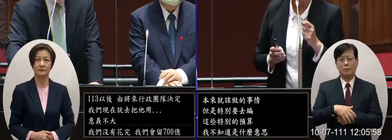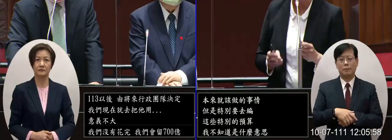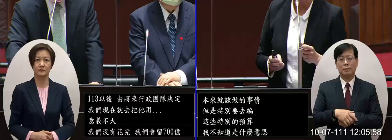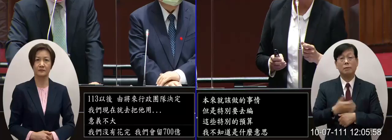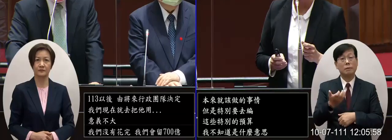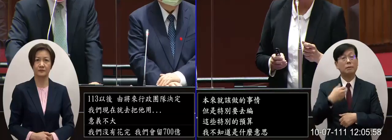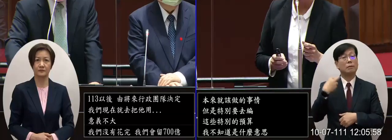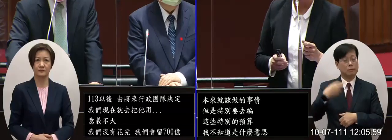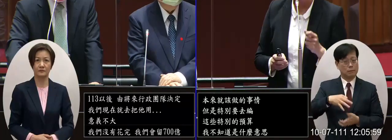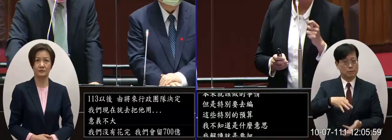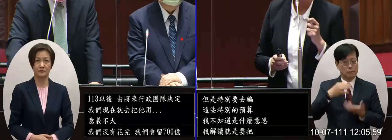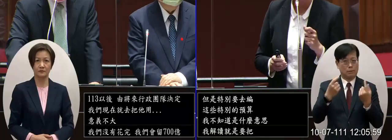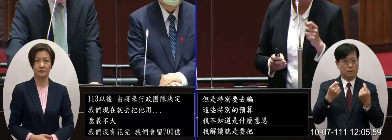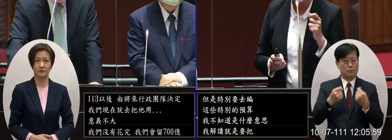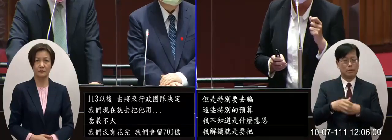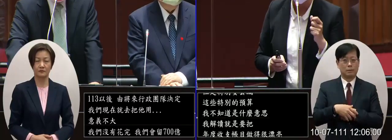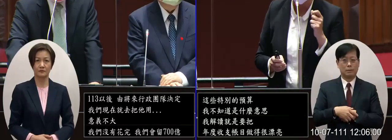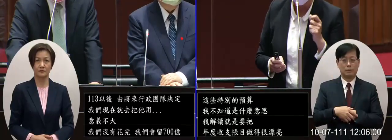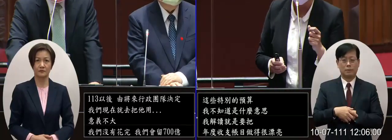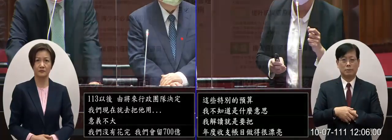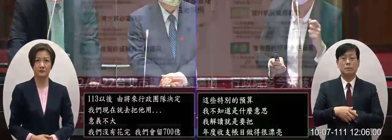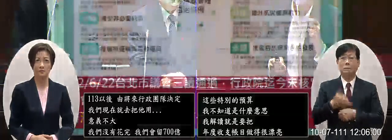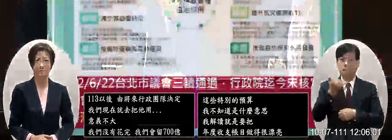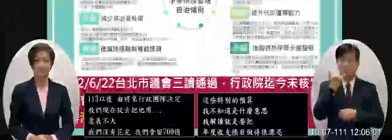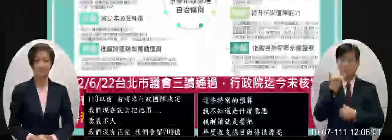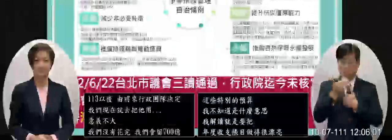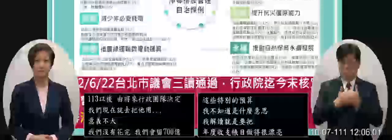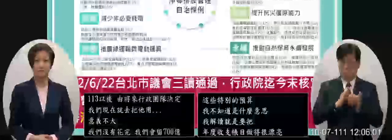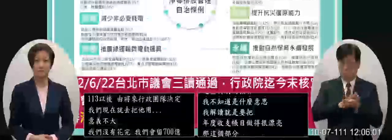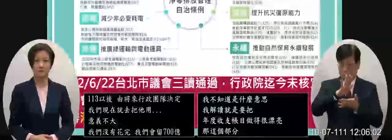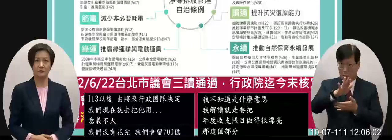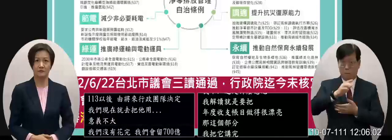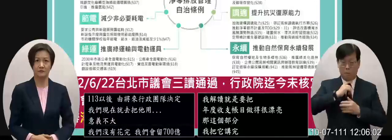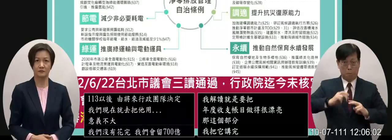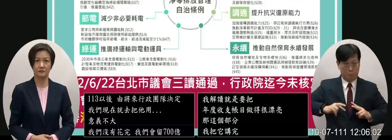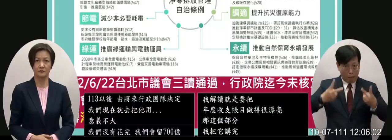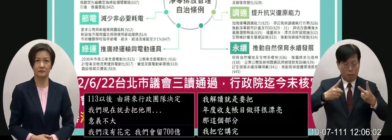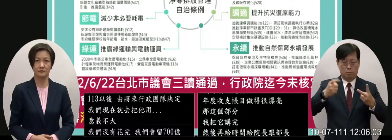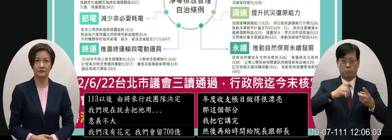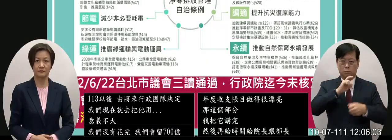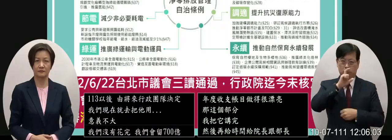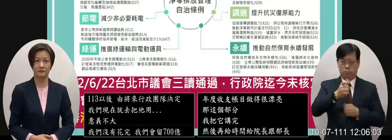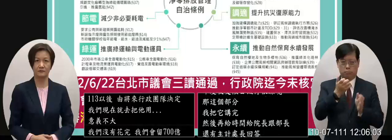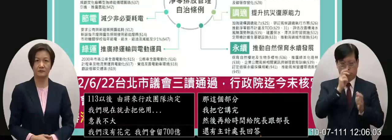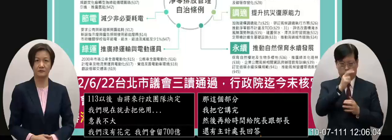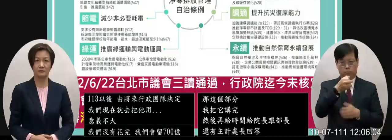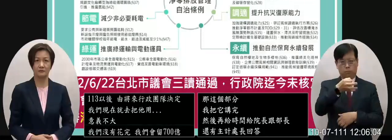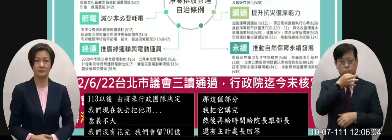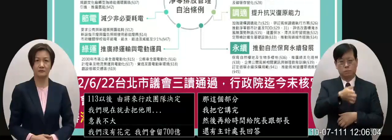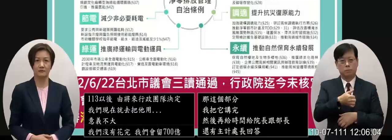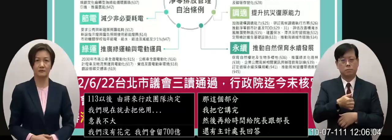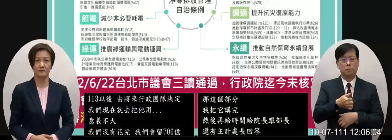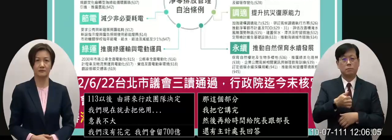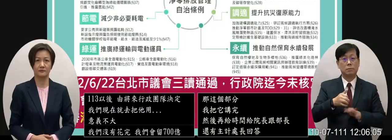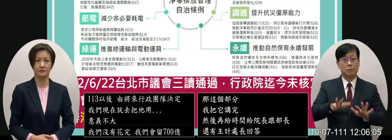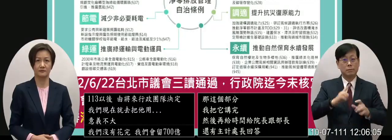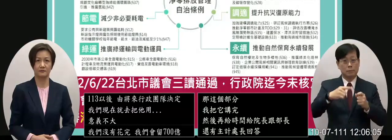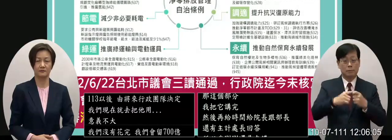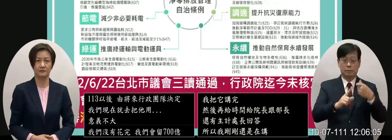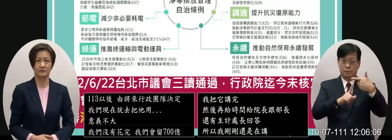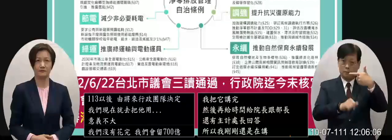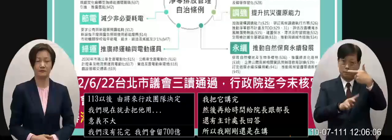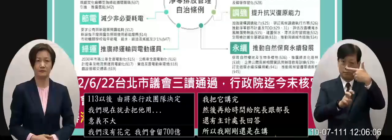以我刚刚还是在讲，要能够改变未来的事情才是前瞻。那我举个例子，这个今